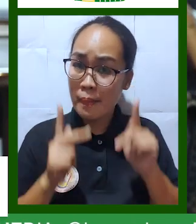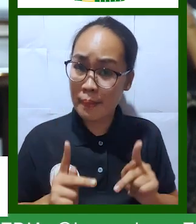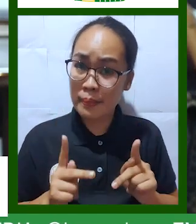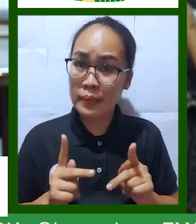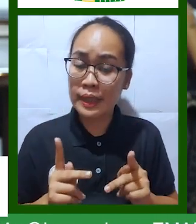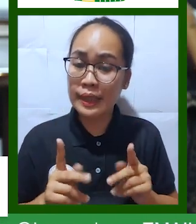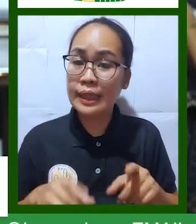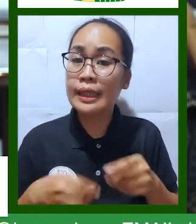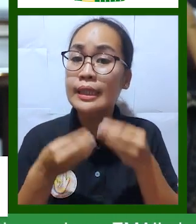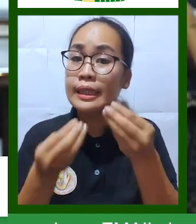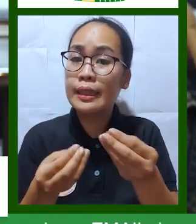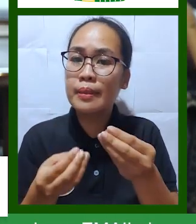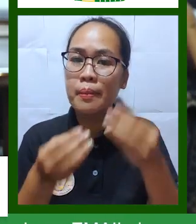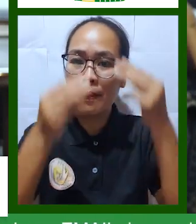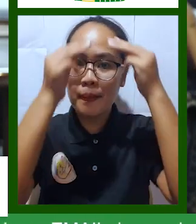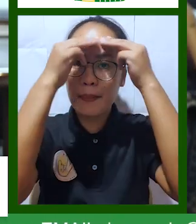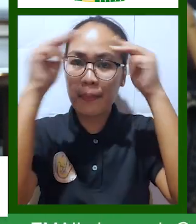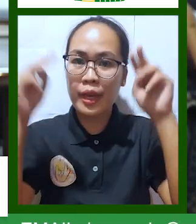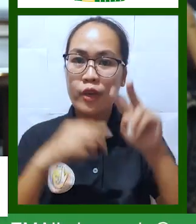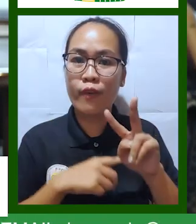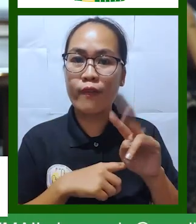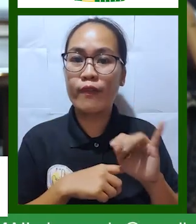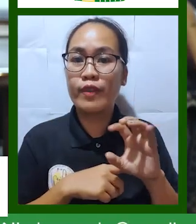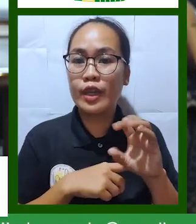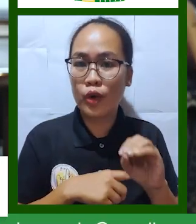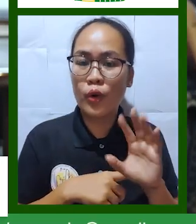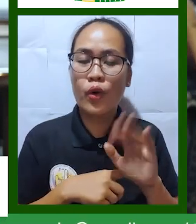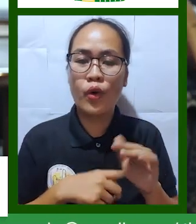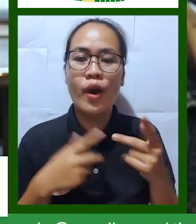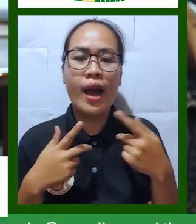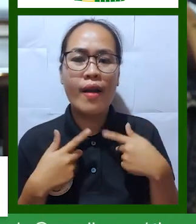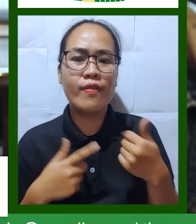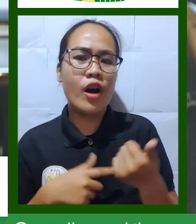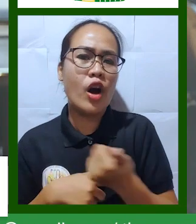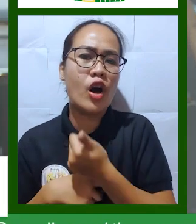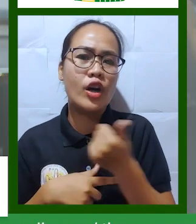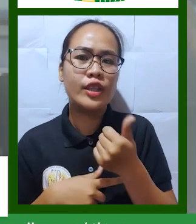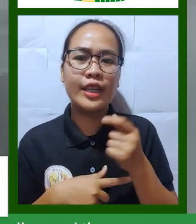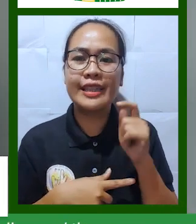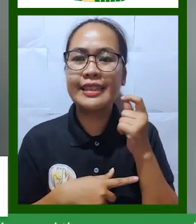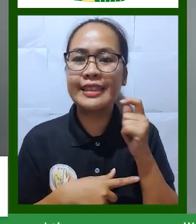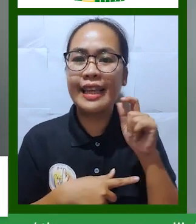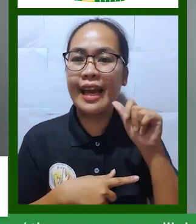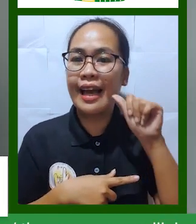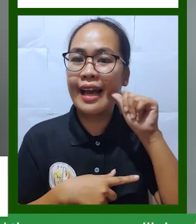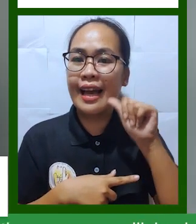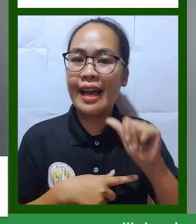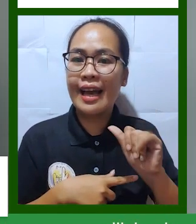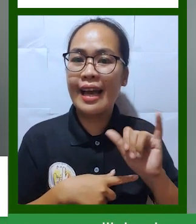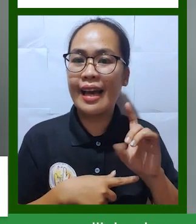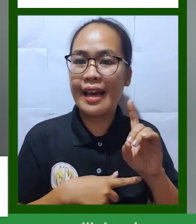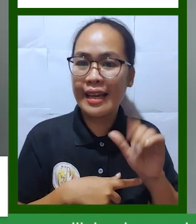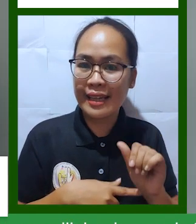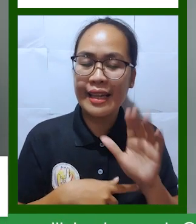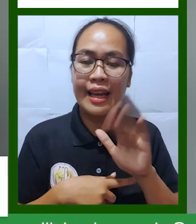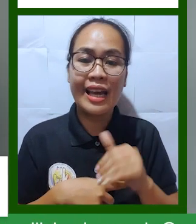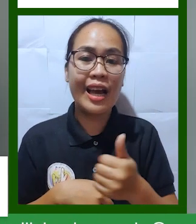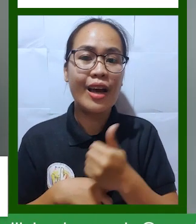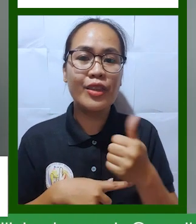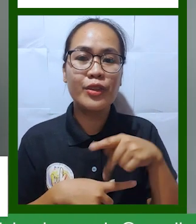Mayor Dodot Jaworski, nila Tita Aida at the rest of the staff of the Pasig City Anti-Drug